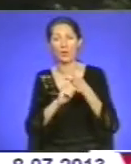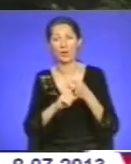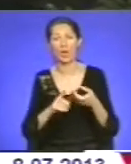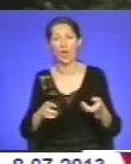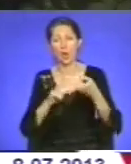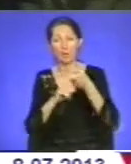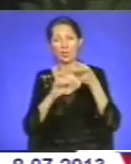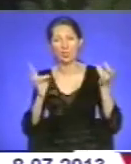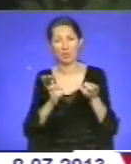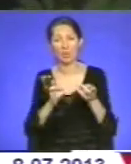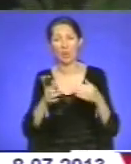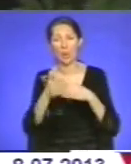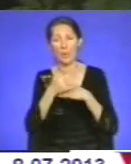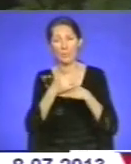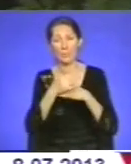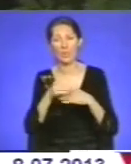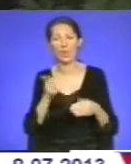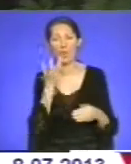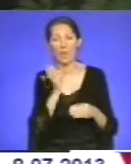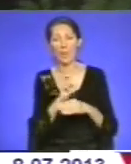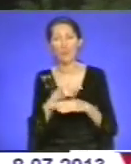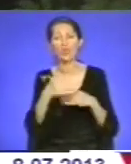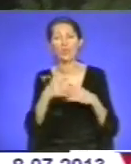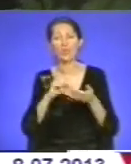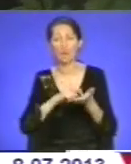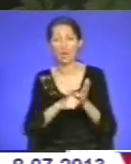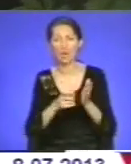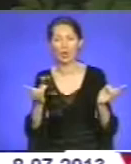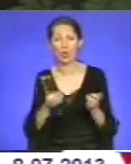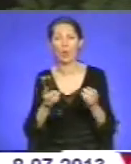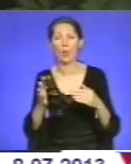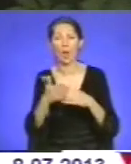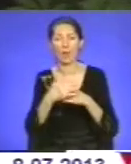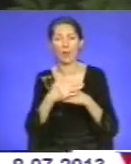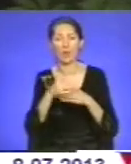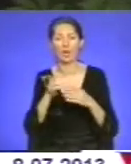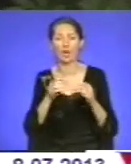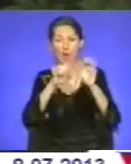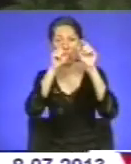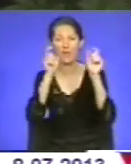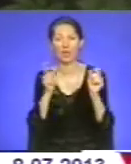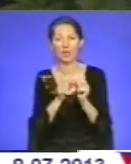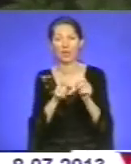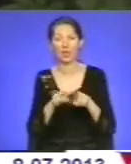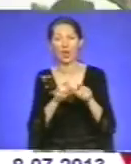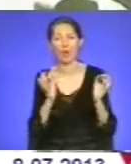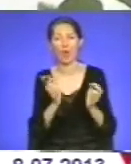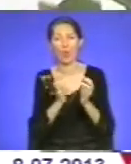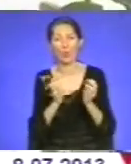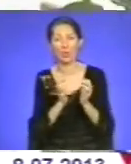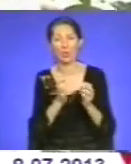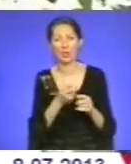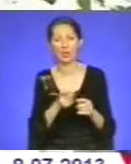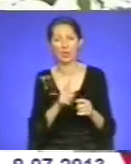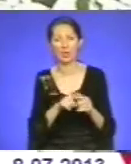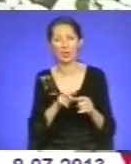Коли приходиш в саму квартиру, то треба вішати в самому приході. Це як оберіг, так? Так, так, як оберіг. Це як